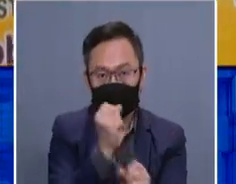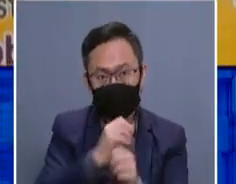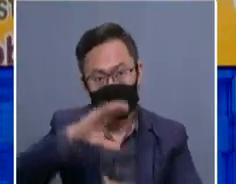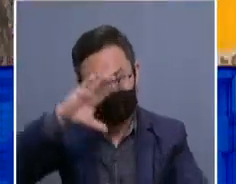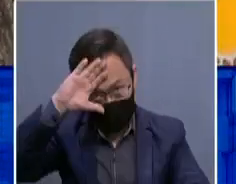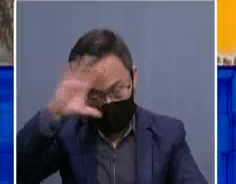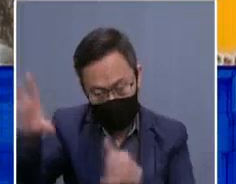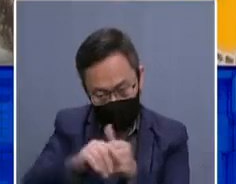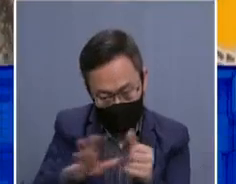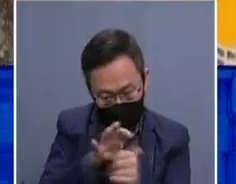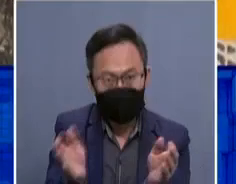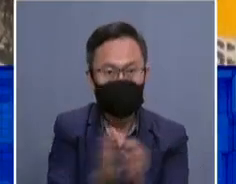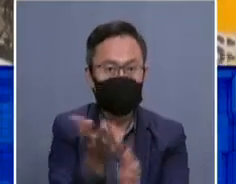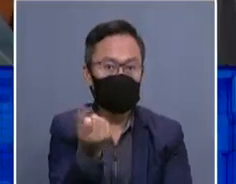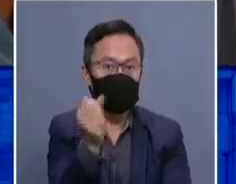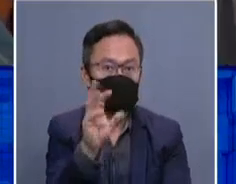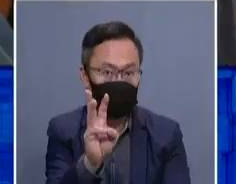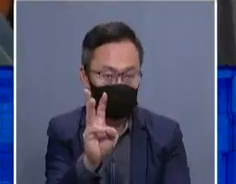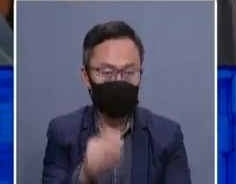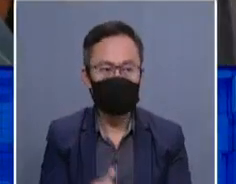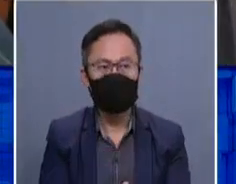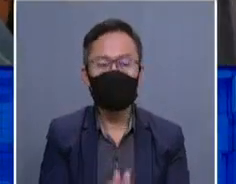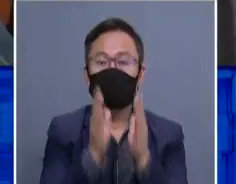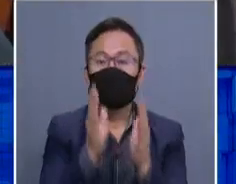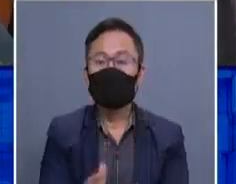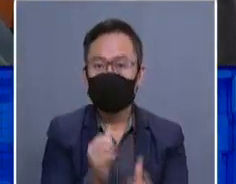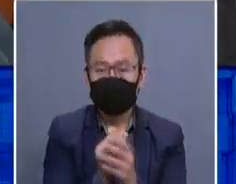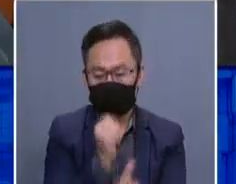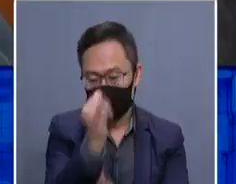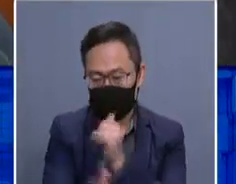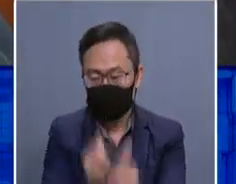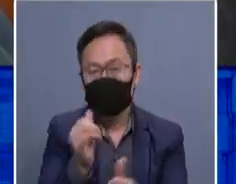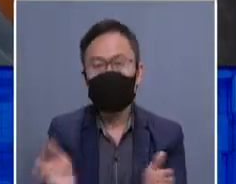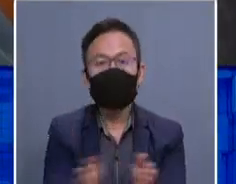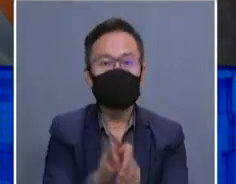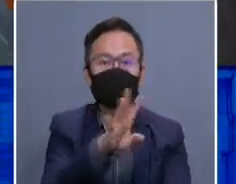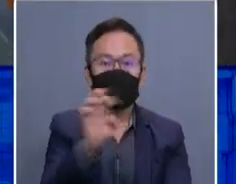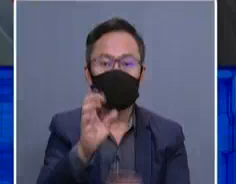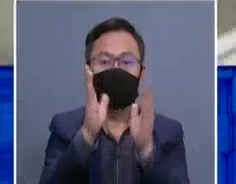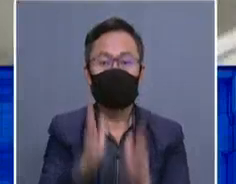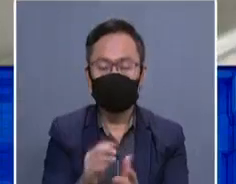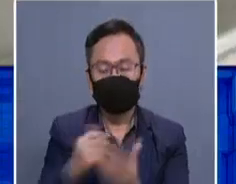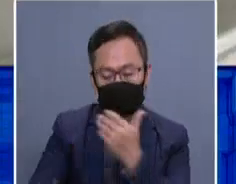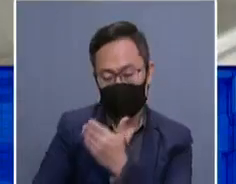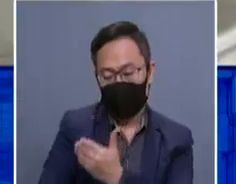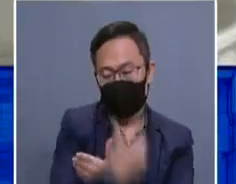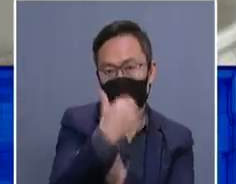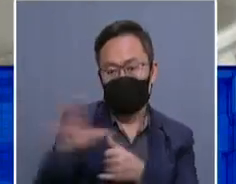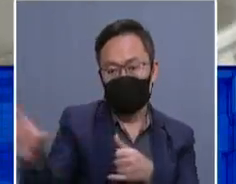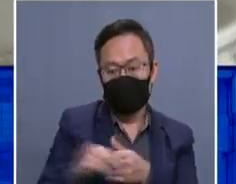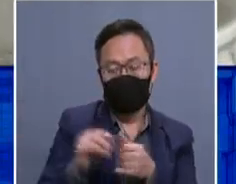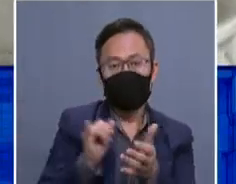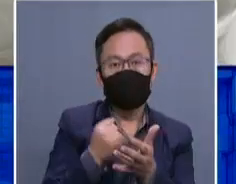ทำให้ผู้ที่เข้ารับใช้เข้าไปใช้บริการเนี่ยไม่ต่ำกว่า400คนกลายเป็นผู้ที่สัมผัสเสี่ยงสูงไปด้วยค่ะ